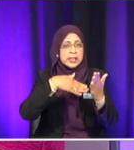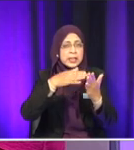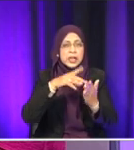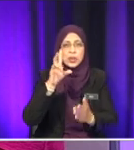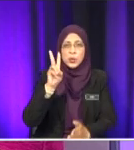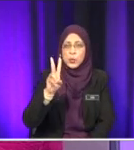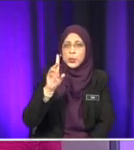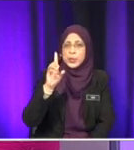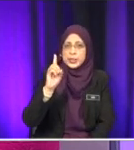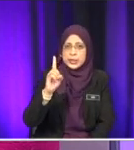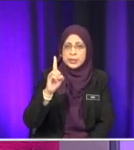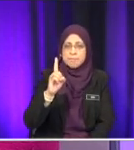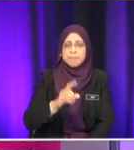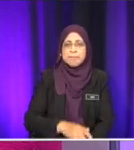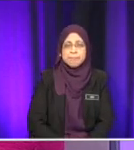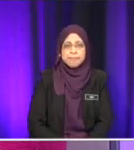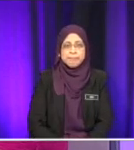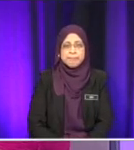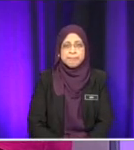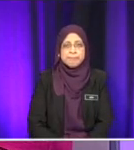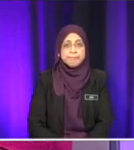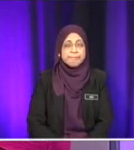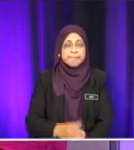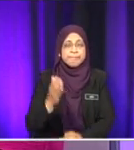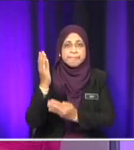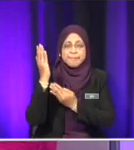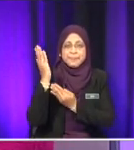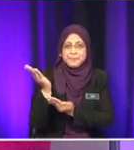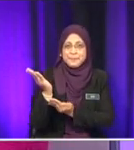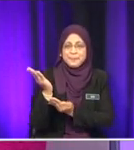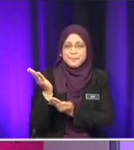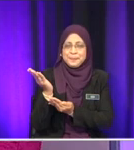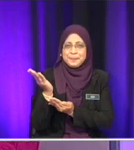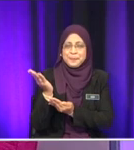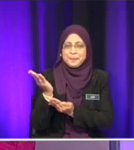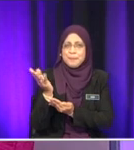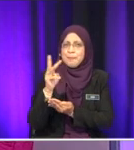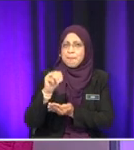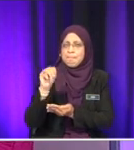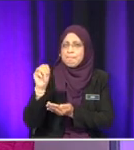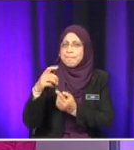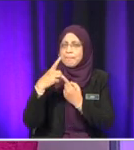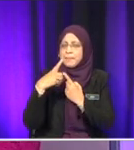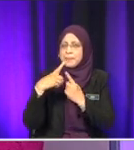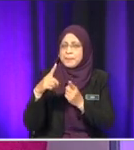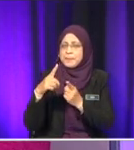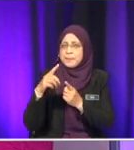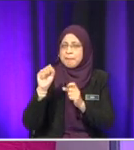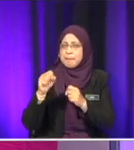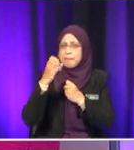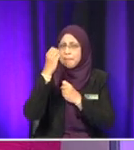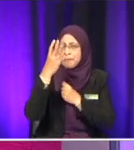oke untuk hasil karya yang ini Oke saya tidak salah seorang murid yang boleh